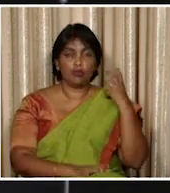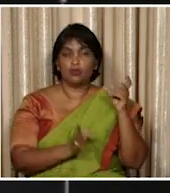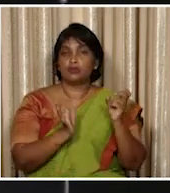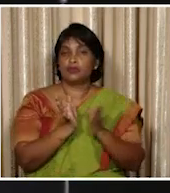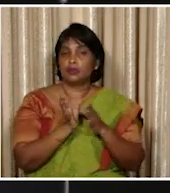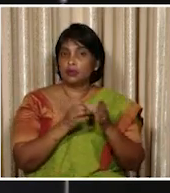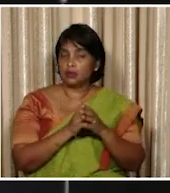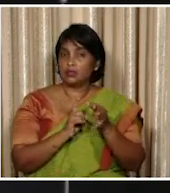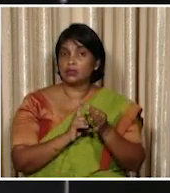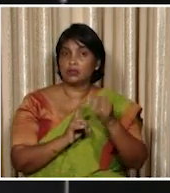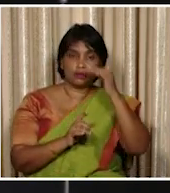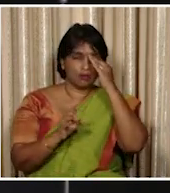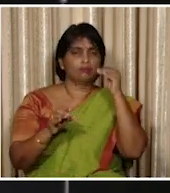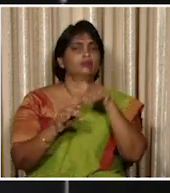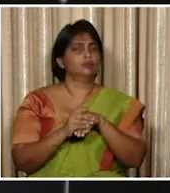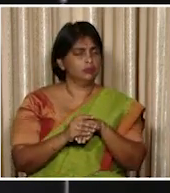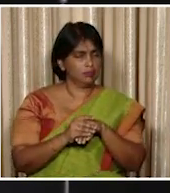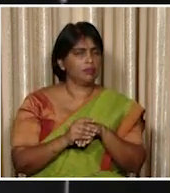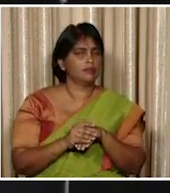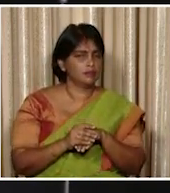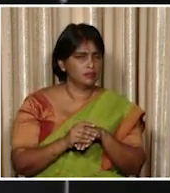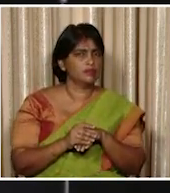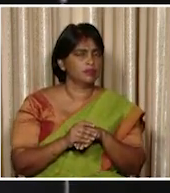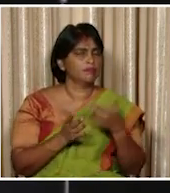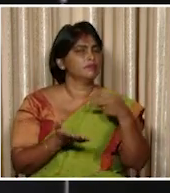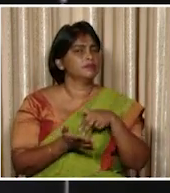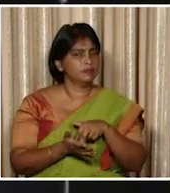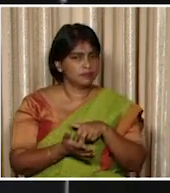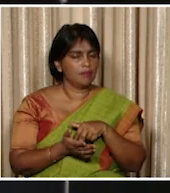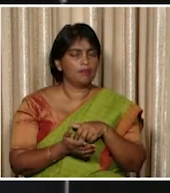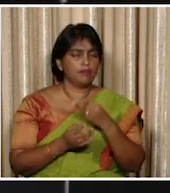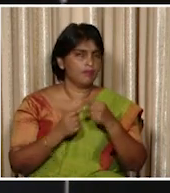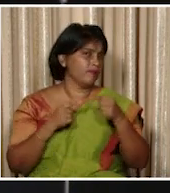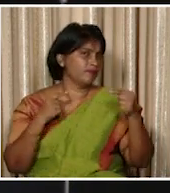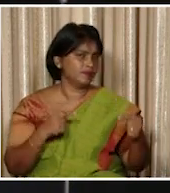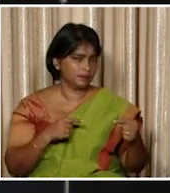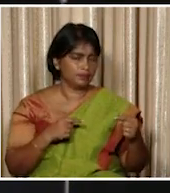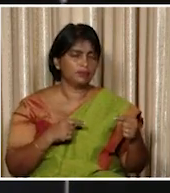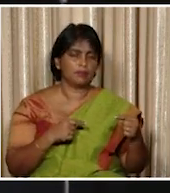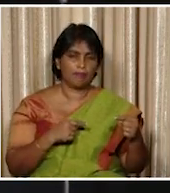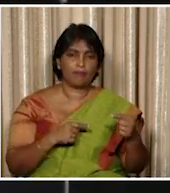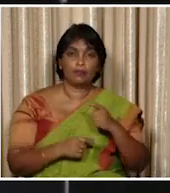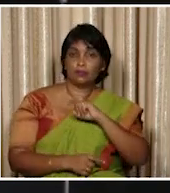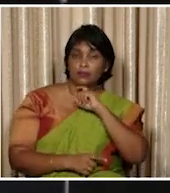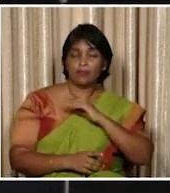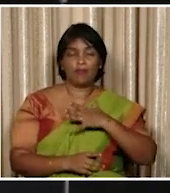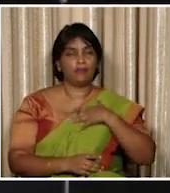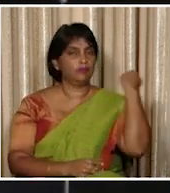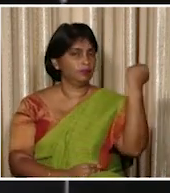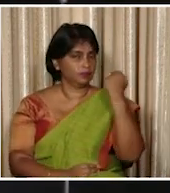කොංග්‍රසේ නායකතුමා නැගිටෙනකොට පොඩ්ඩක් නැගිටලා එයාට විරුද්ධව ශබ්ද නගමින් කතා